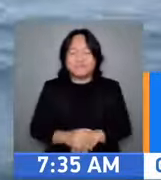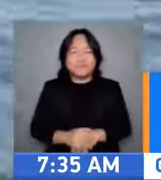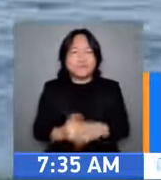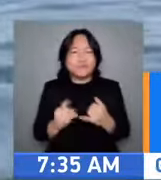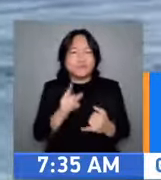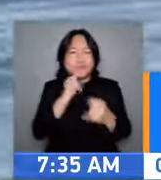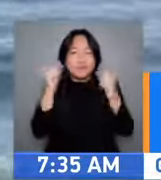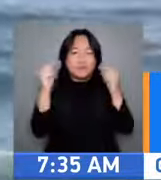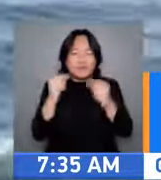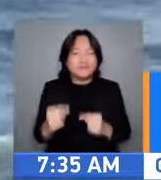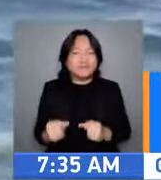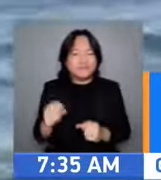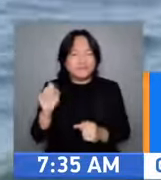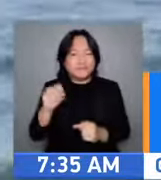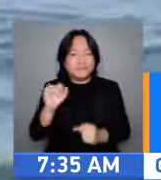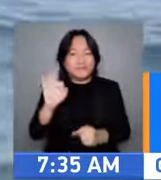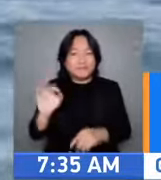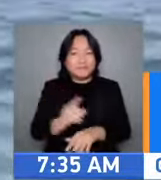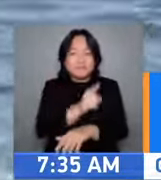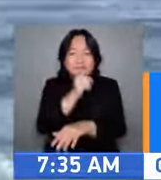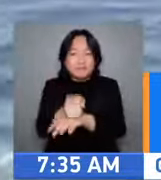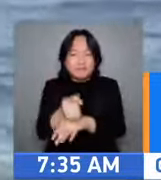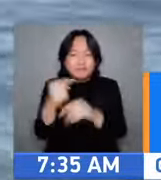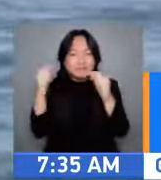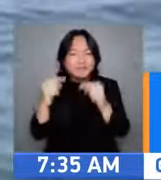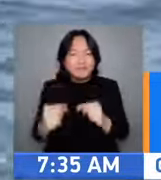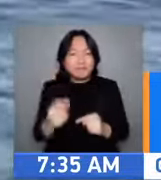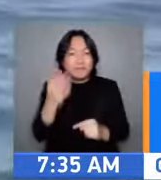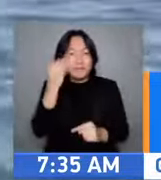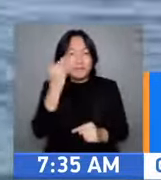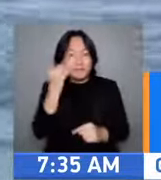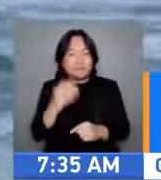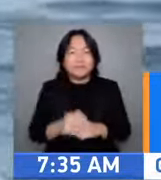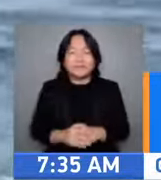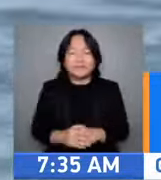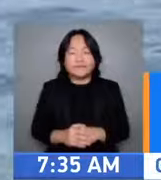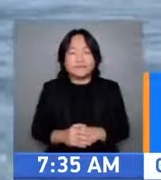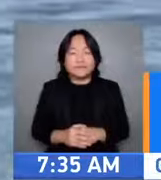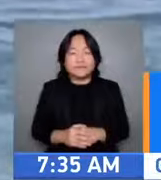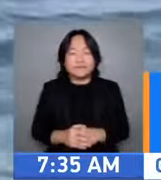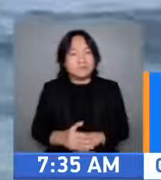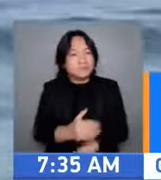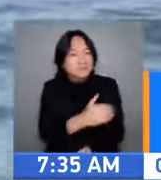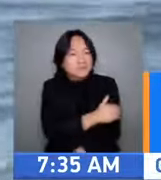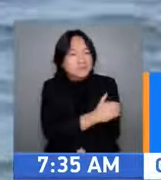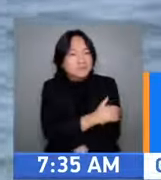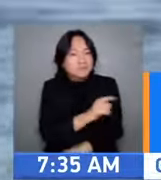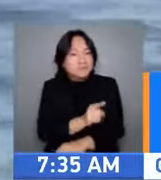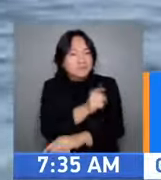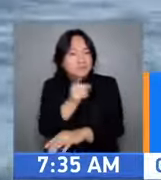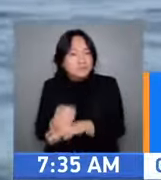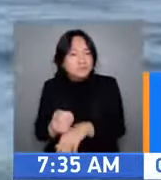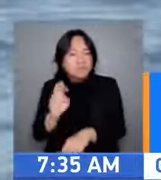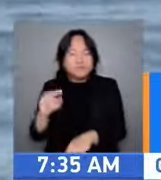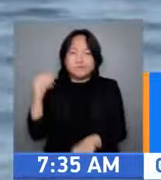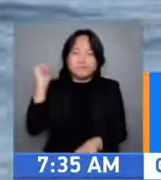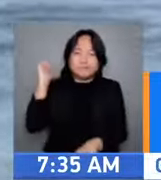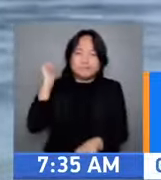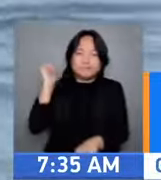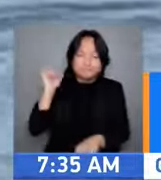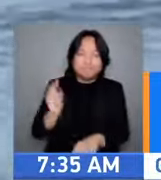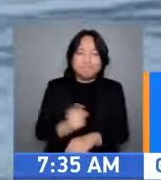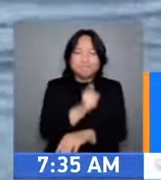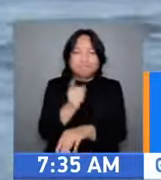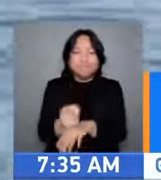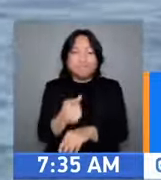kapuso pag bumagsak ka, no? Kasi either yung front mo yung babagsak or yung back mo. So ang suggestion ng ating mga